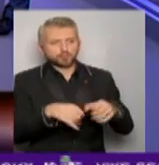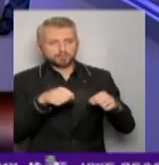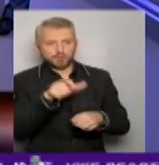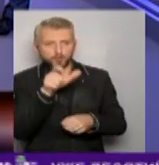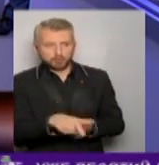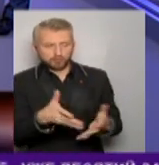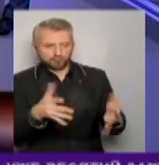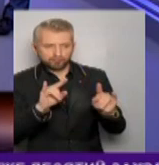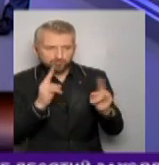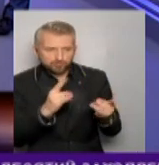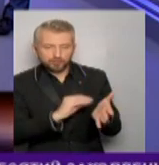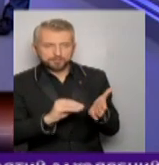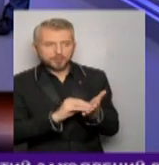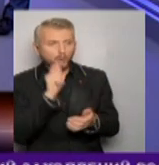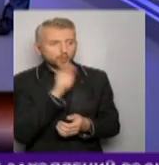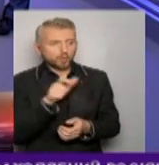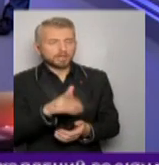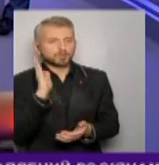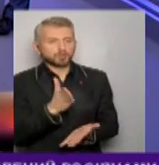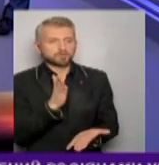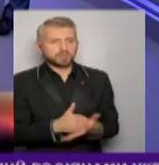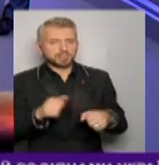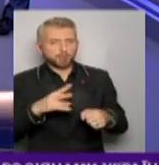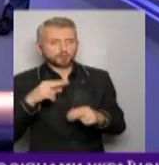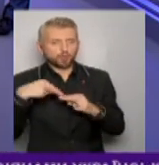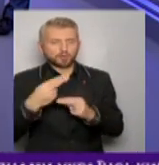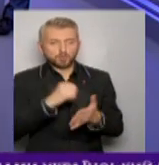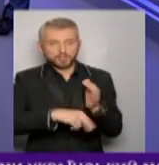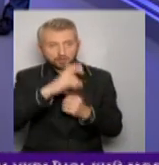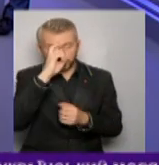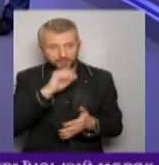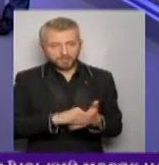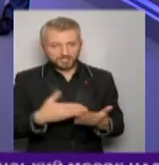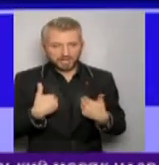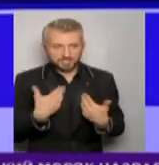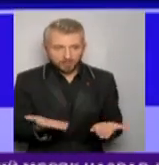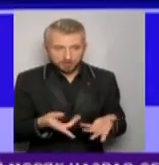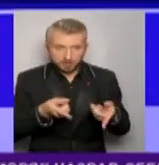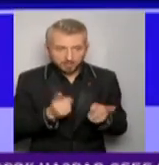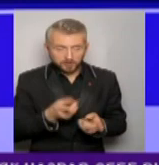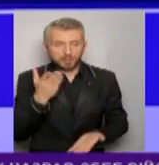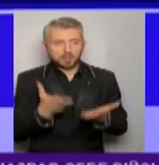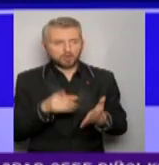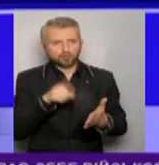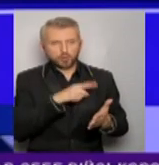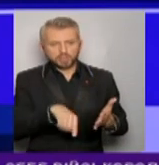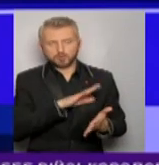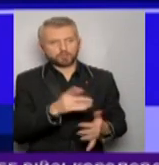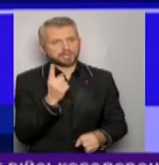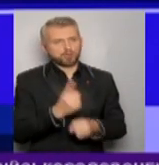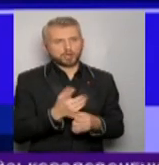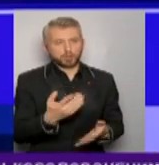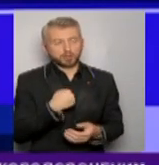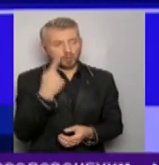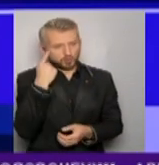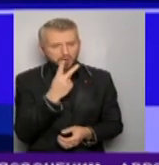каже, що українці будуть мати право на компенсацію від держави, тобто від нас з вами насправді, якщо не скасувати мораторій. Я думаю, що ви